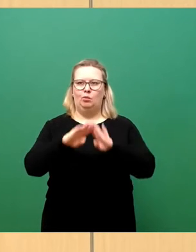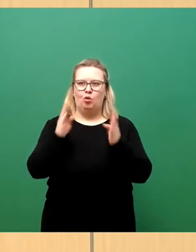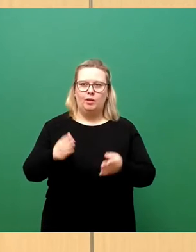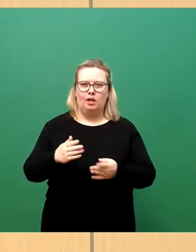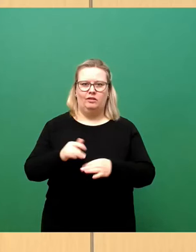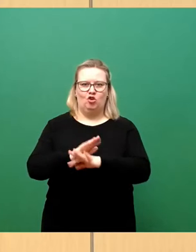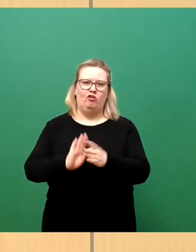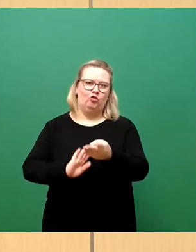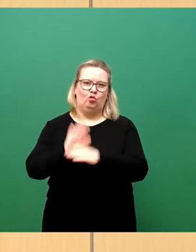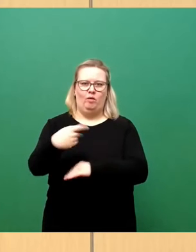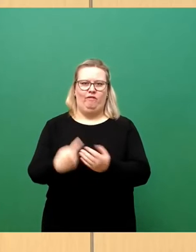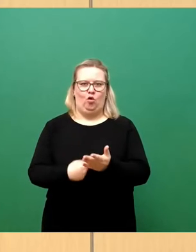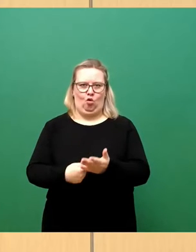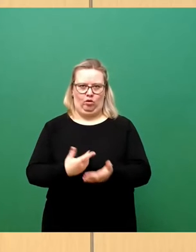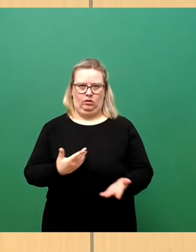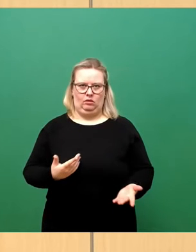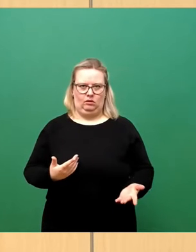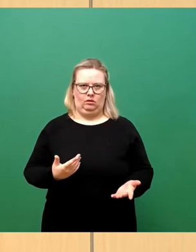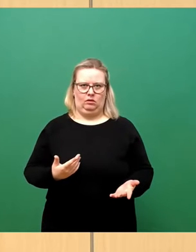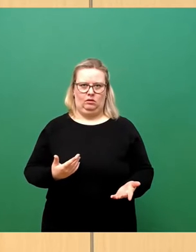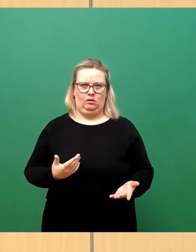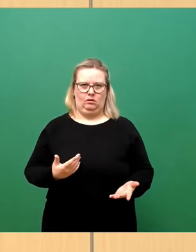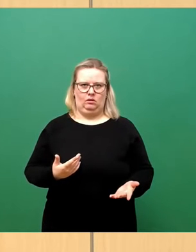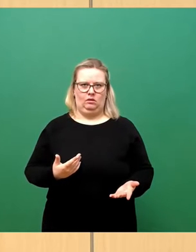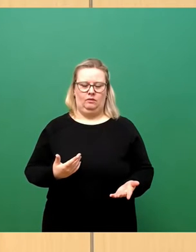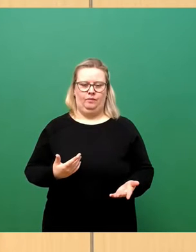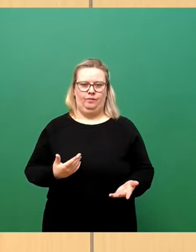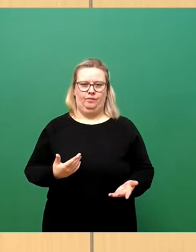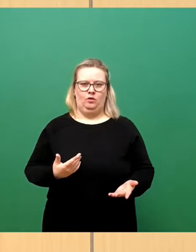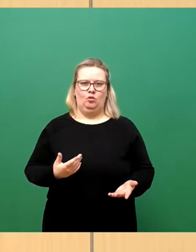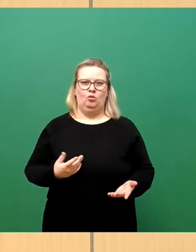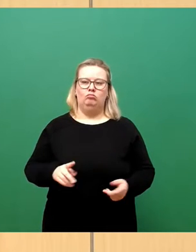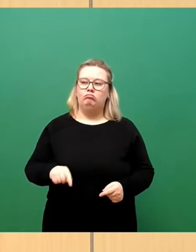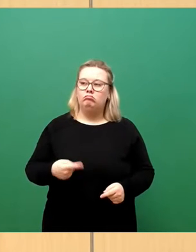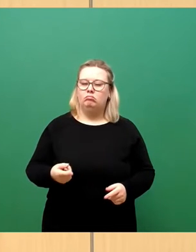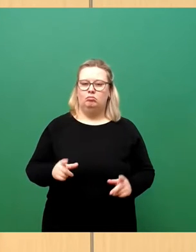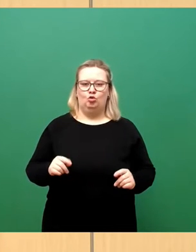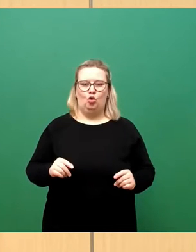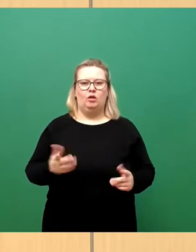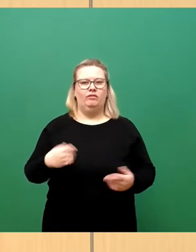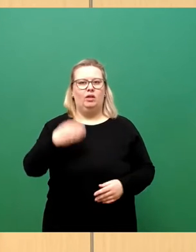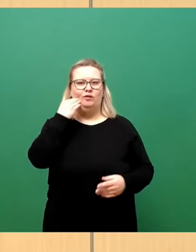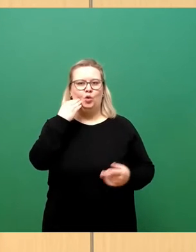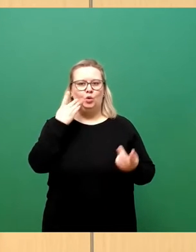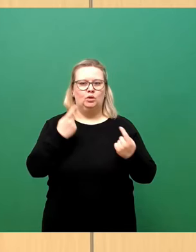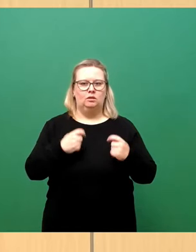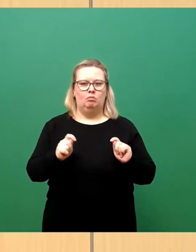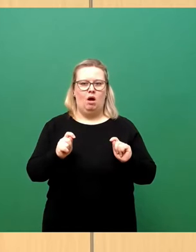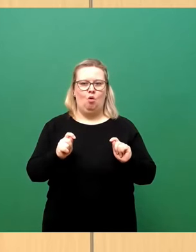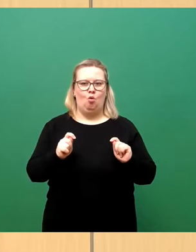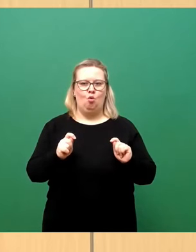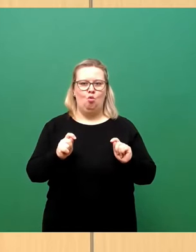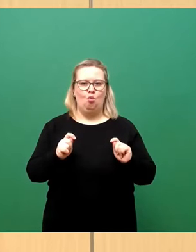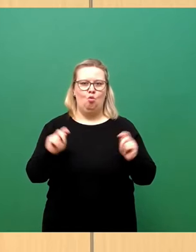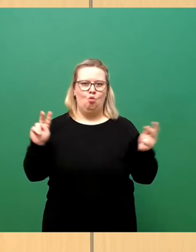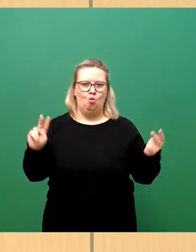überfordert und es eher dazu führt, dass also dann der Wohnungsbau stark